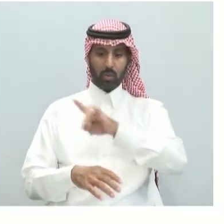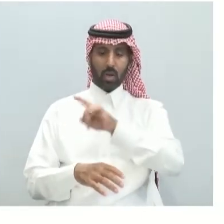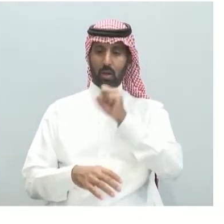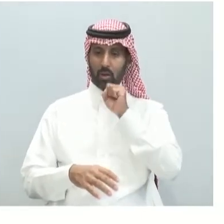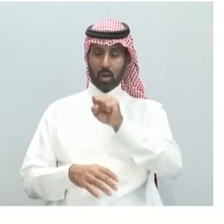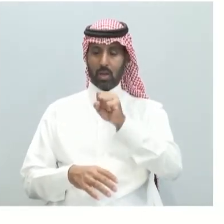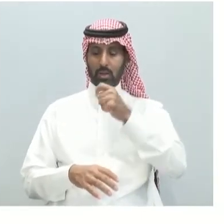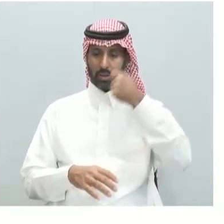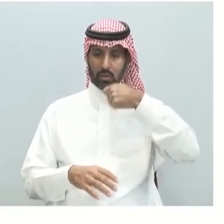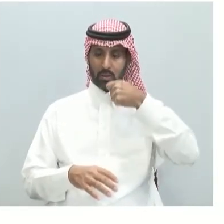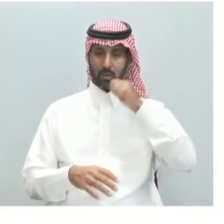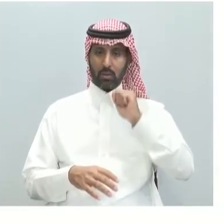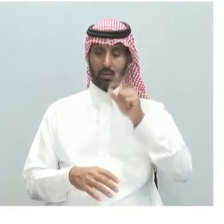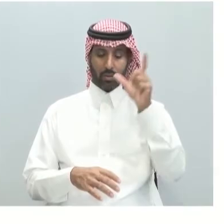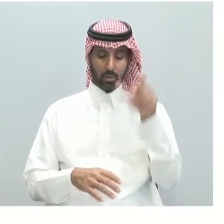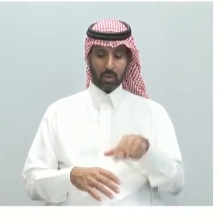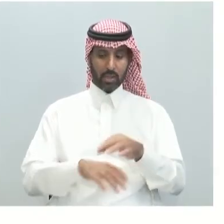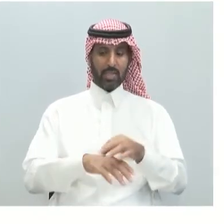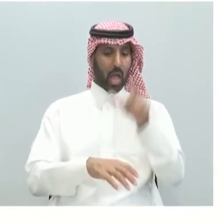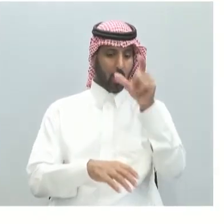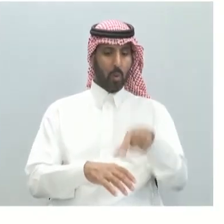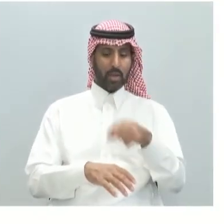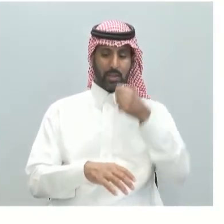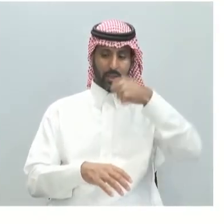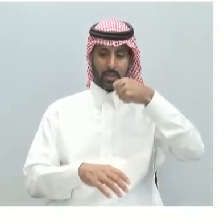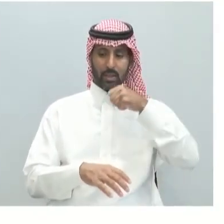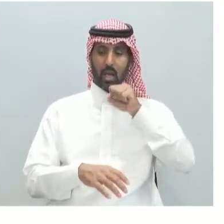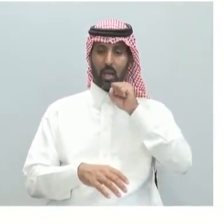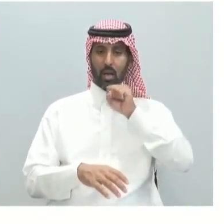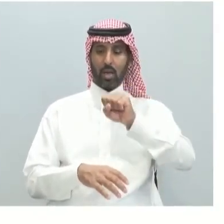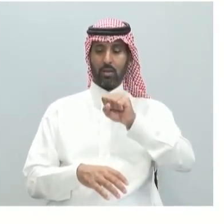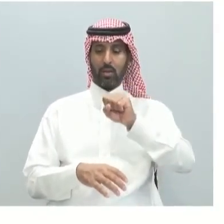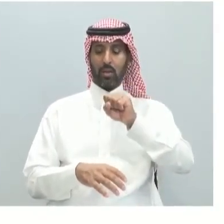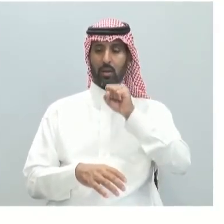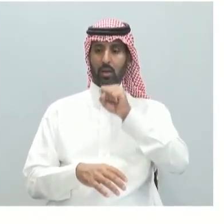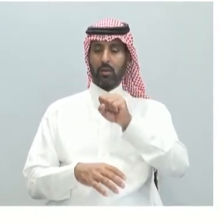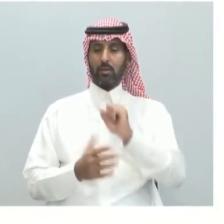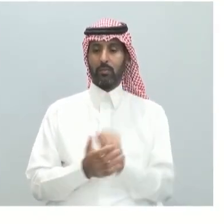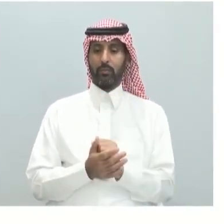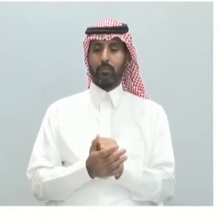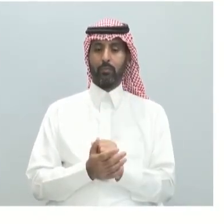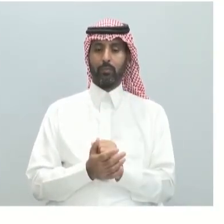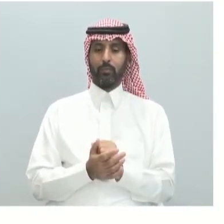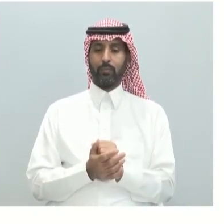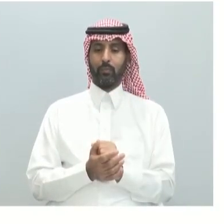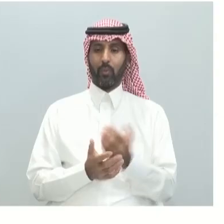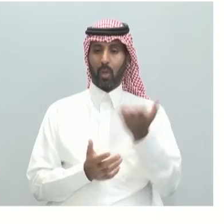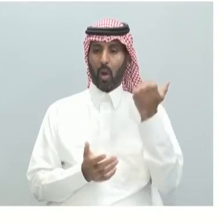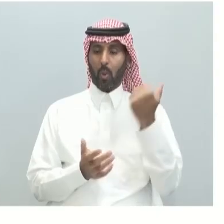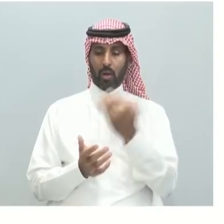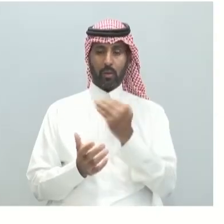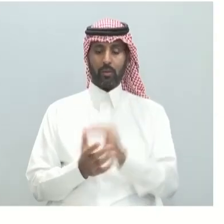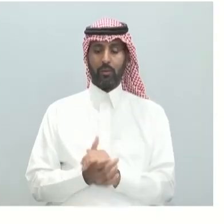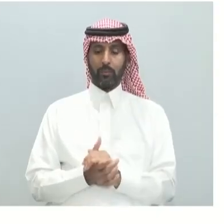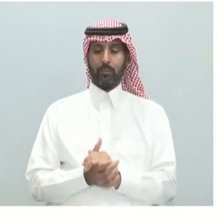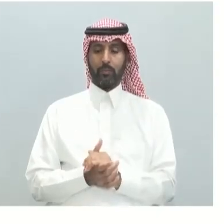هذا السؤال جاءت الاجابه عنه في الفقره الاولى من